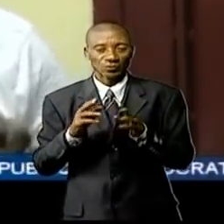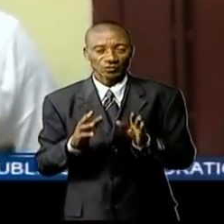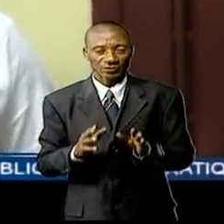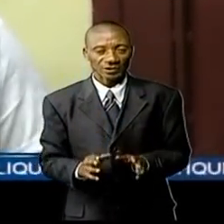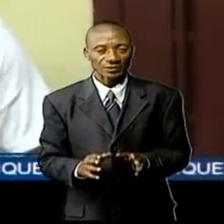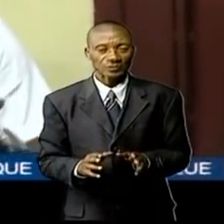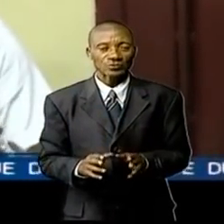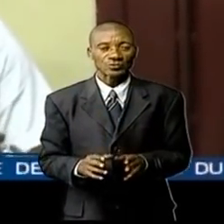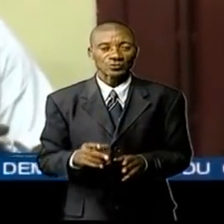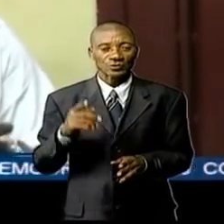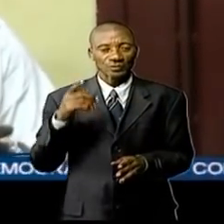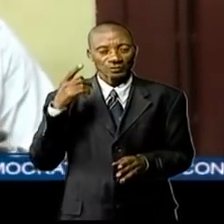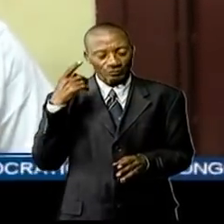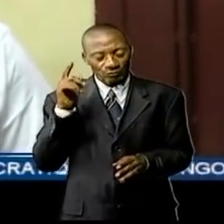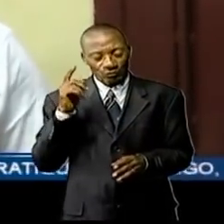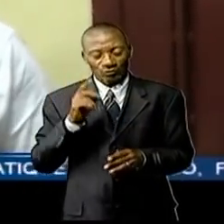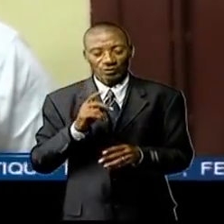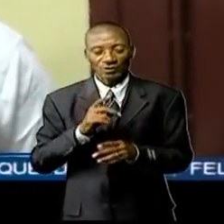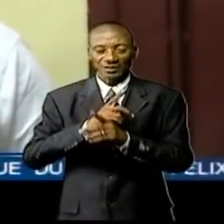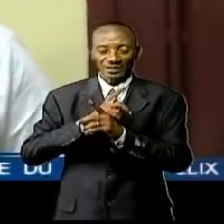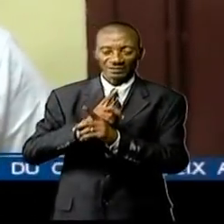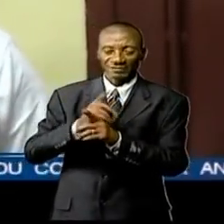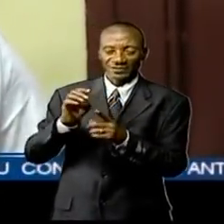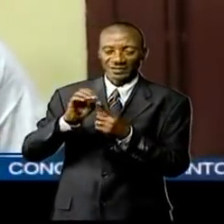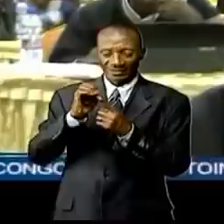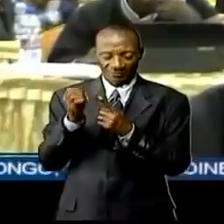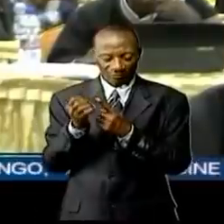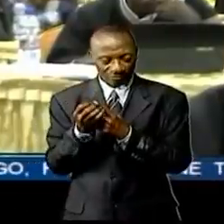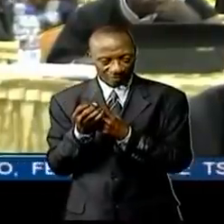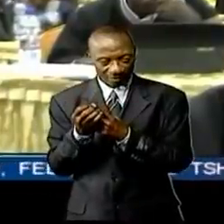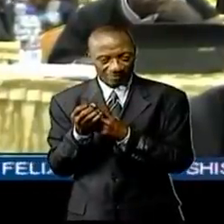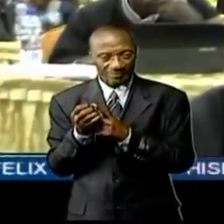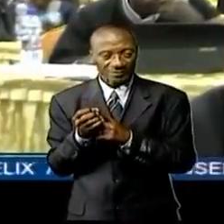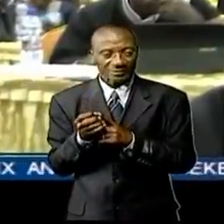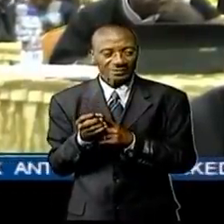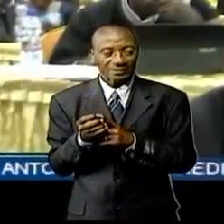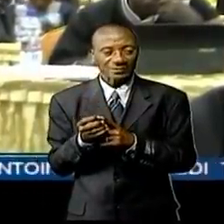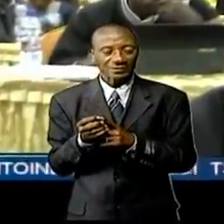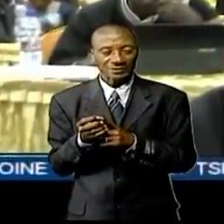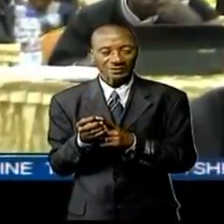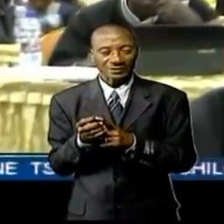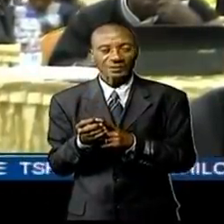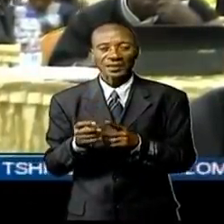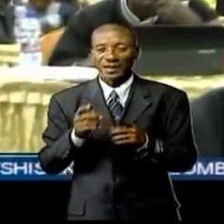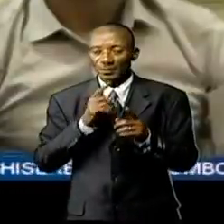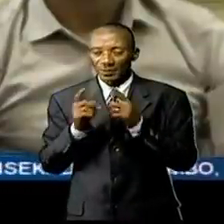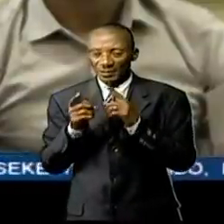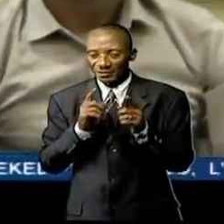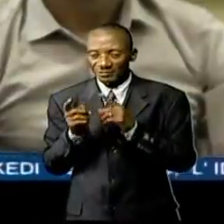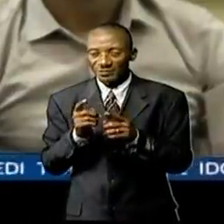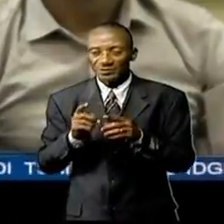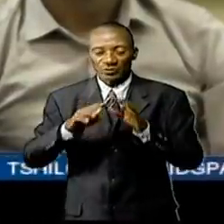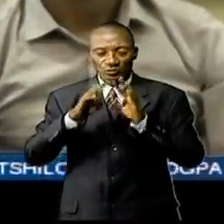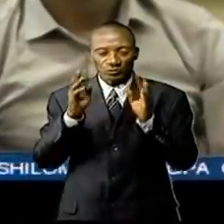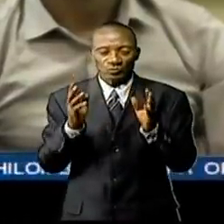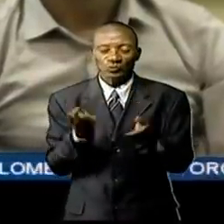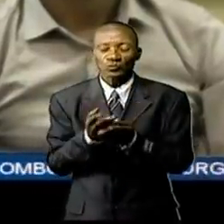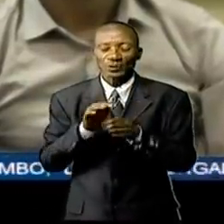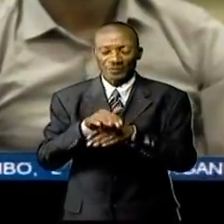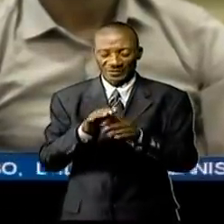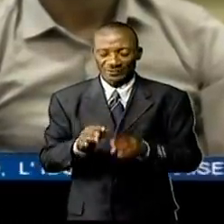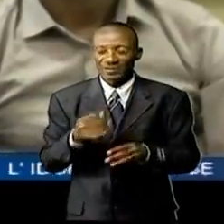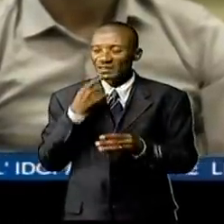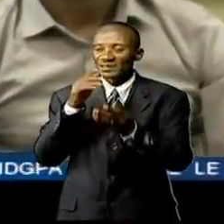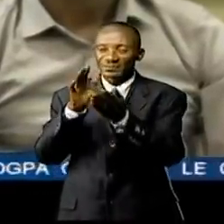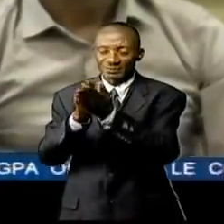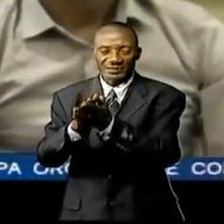pour la défense de l'environnement, Barthélémy Boïka Mahambi, a remercié tous les participants pour le travail abattu. En attendant